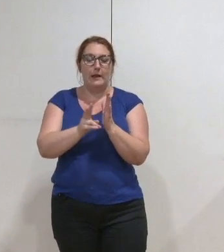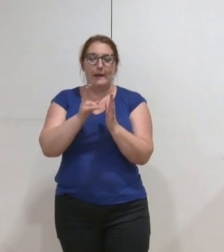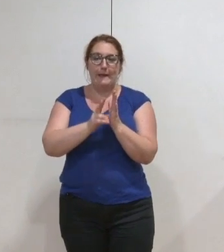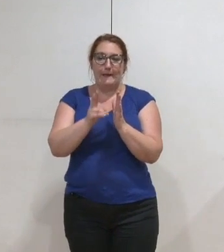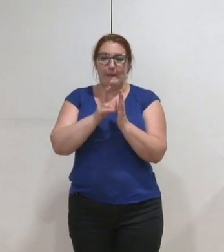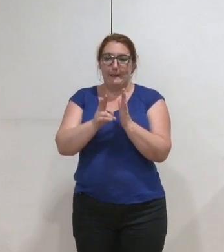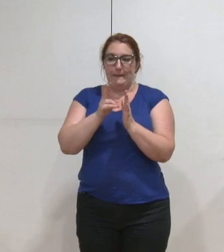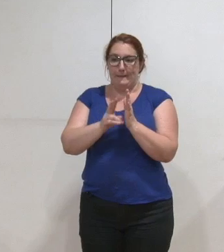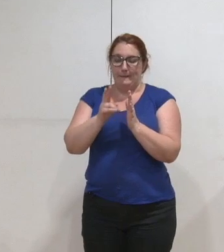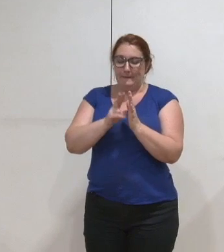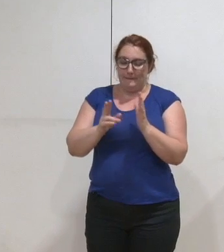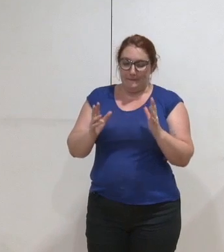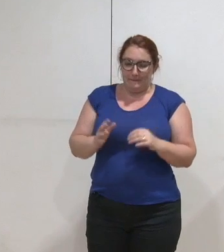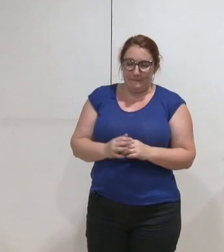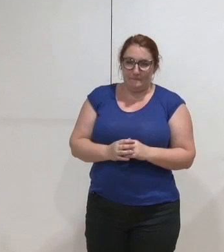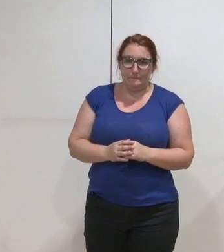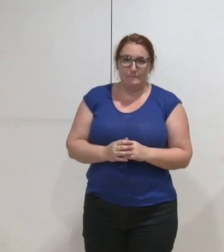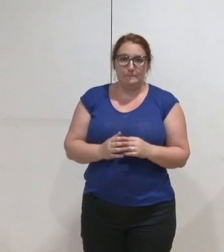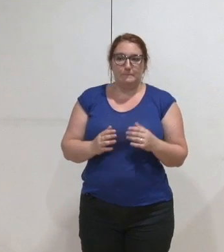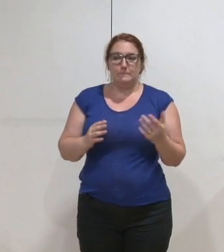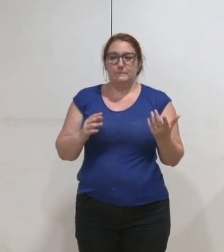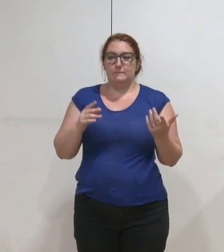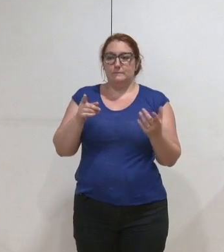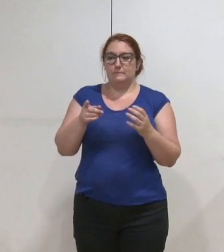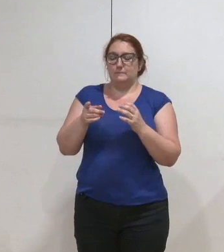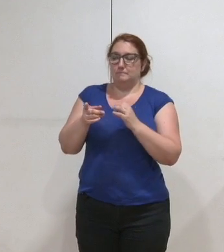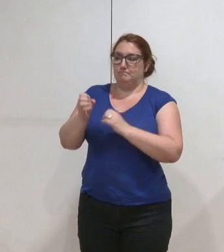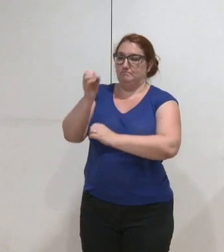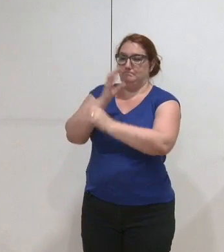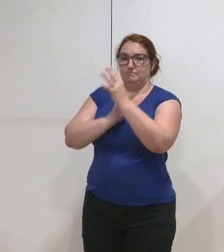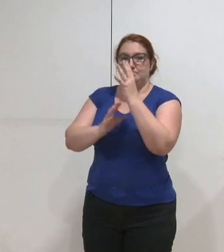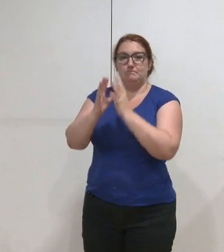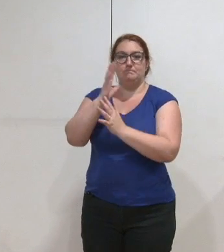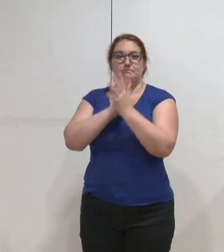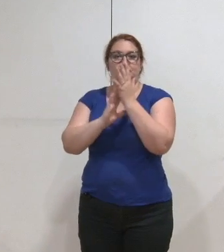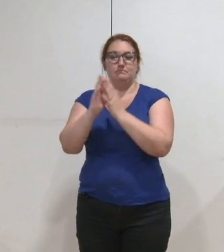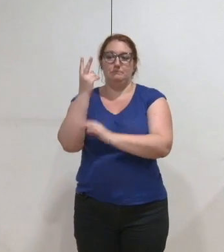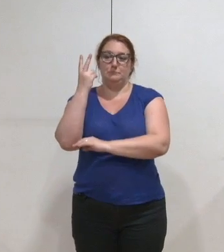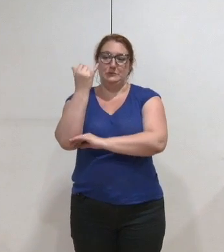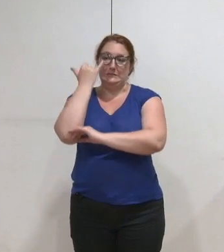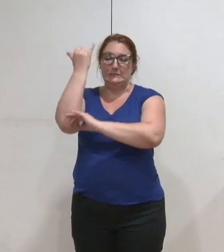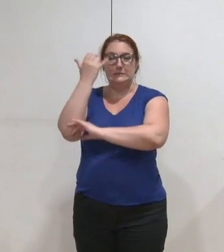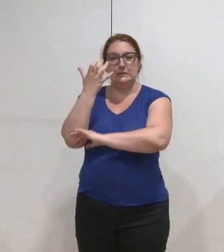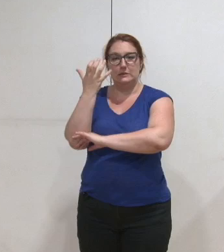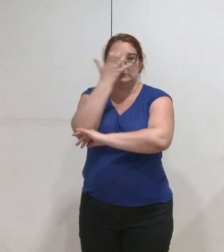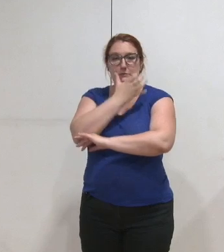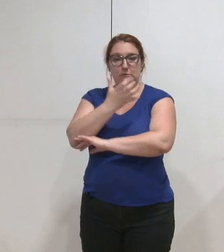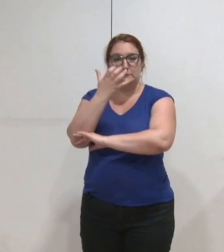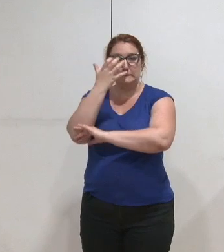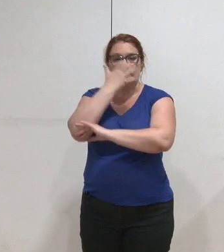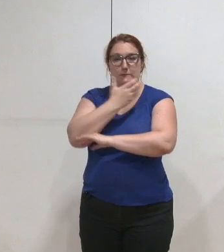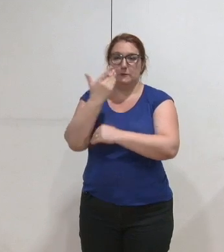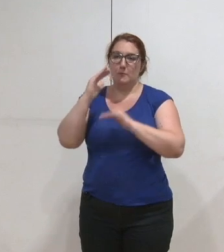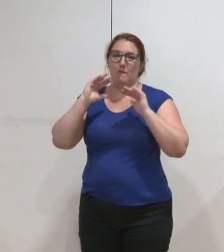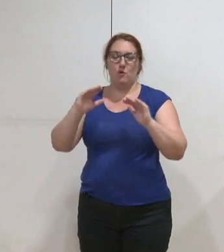euh bien que parlant de vos idées qui sont nosé abondes restent dans la limite du raisonnable